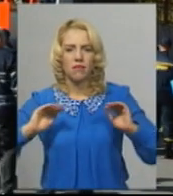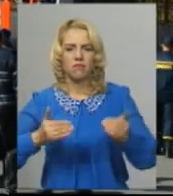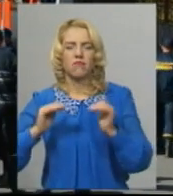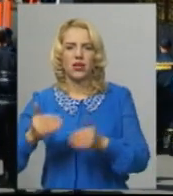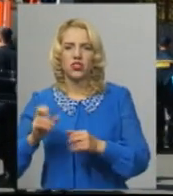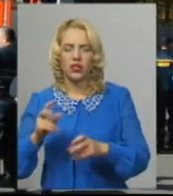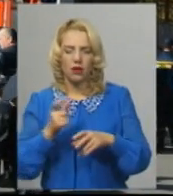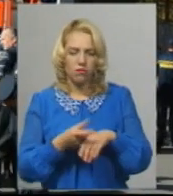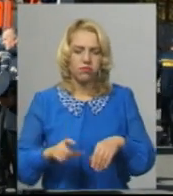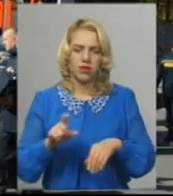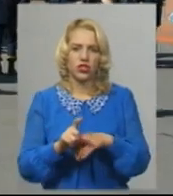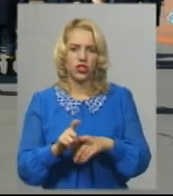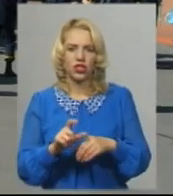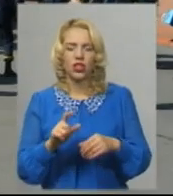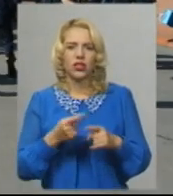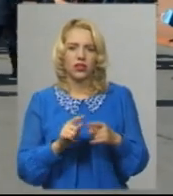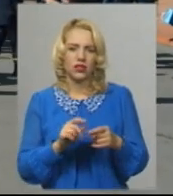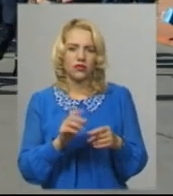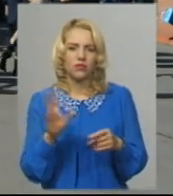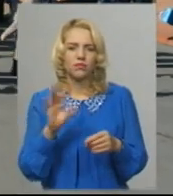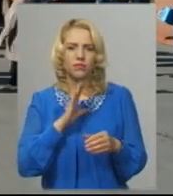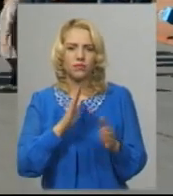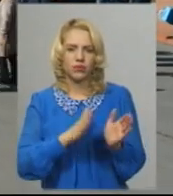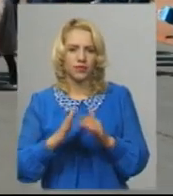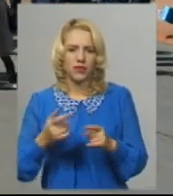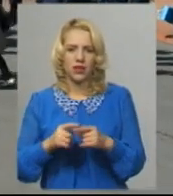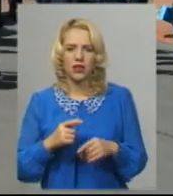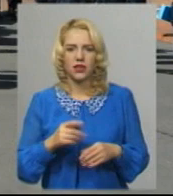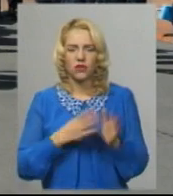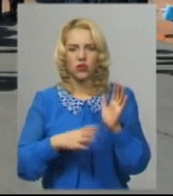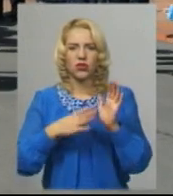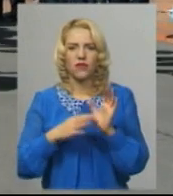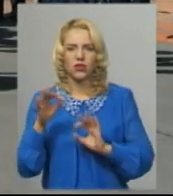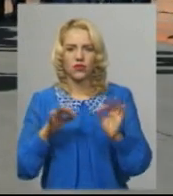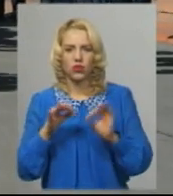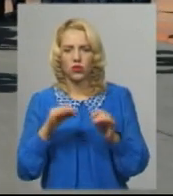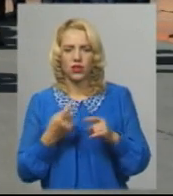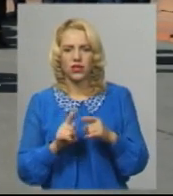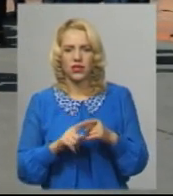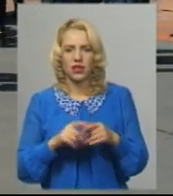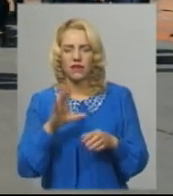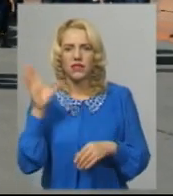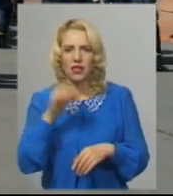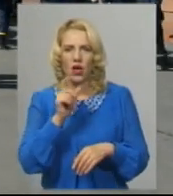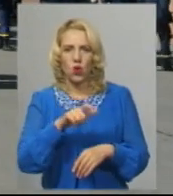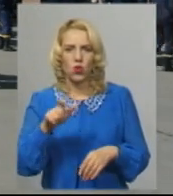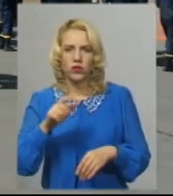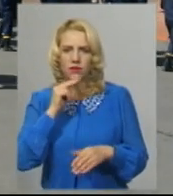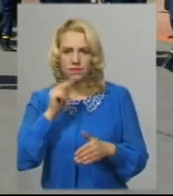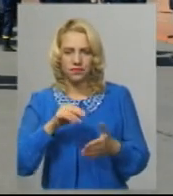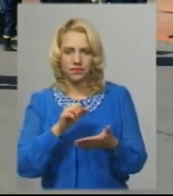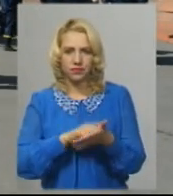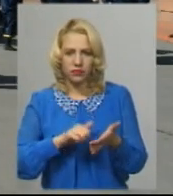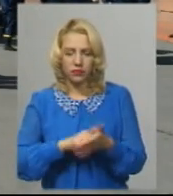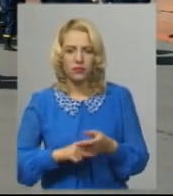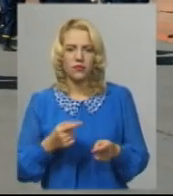як можна більше сухих рукавів. 99% пожеж і надзвичайних ситуацій – це все людський факт, на жаль. На даний